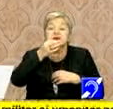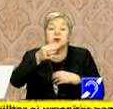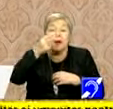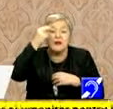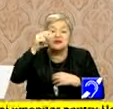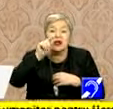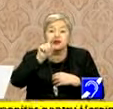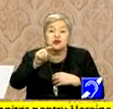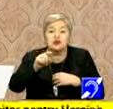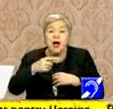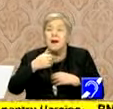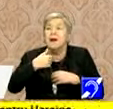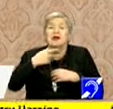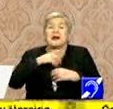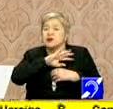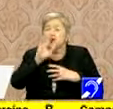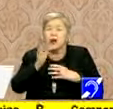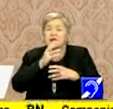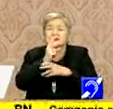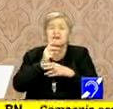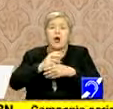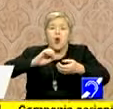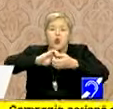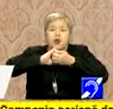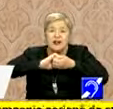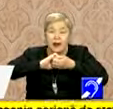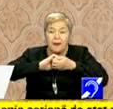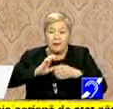de unitate.